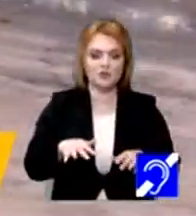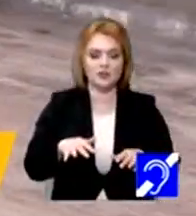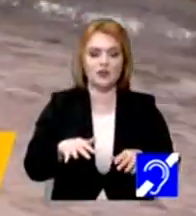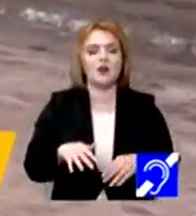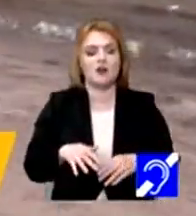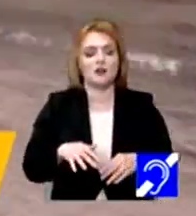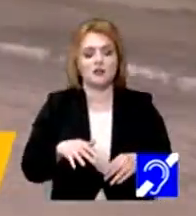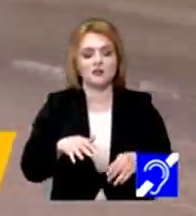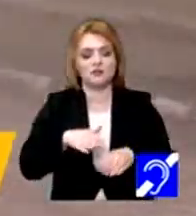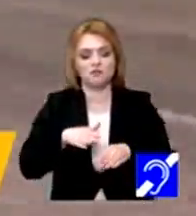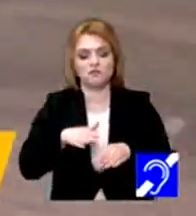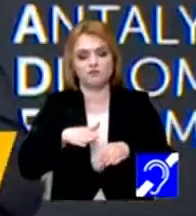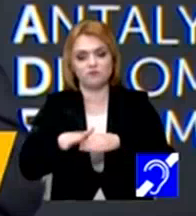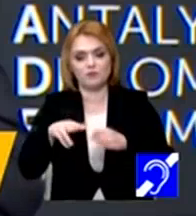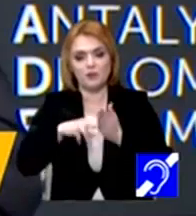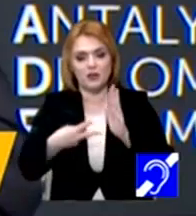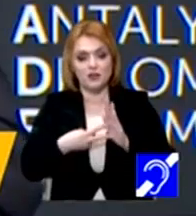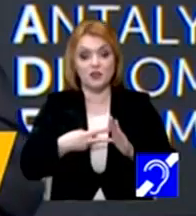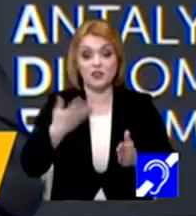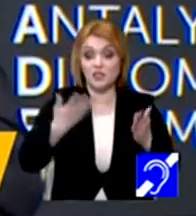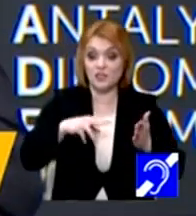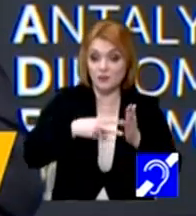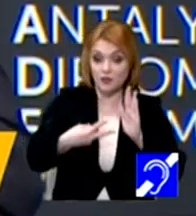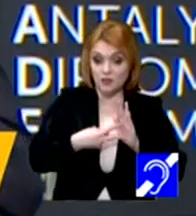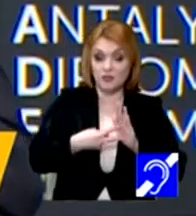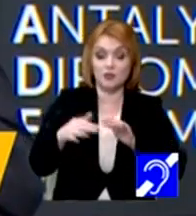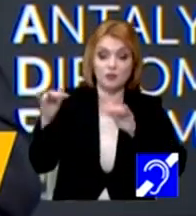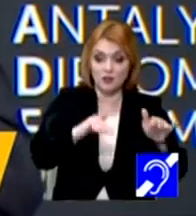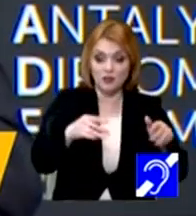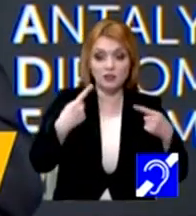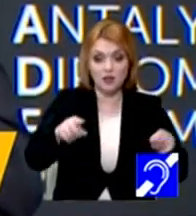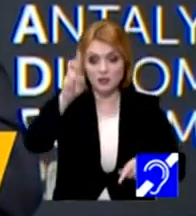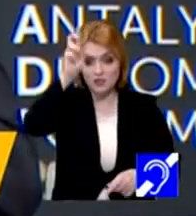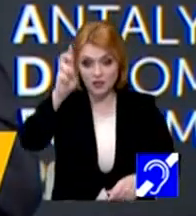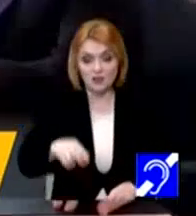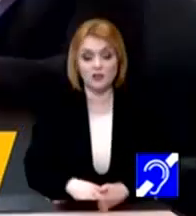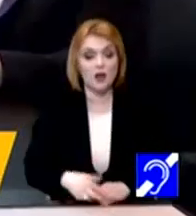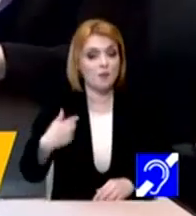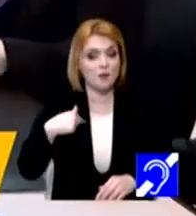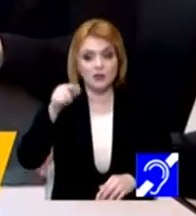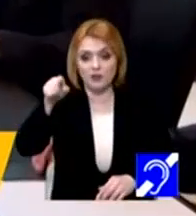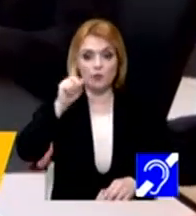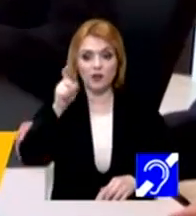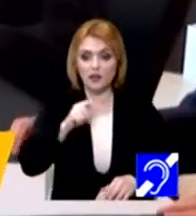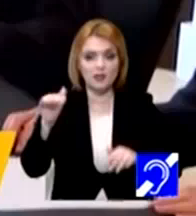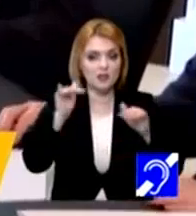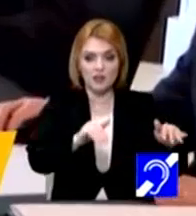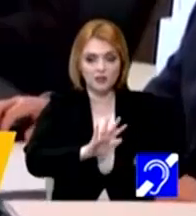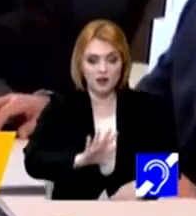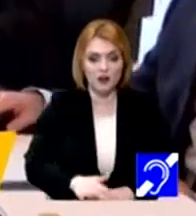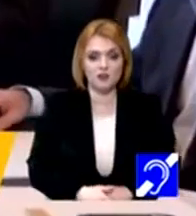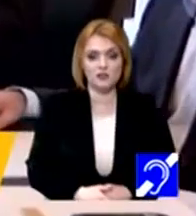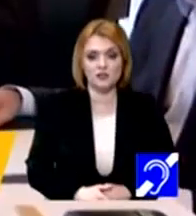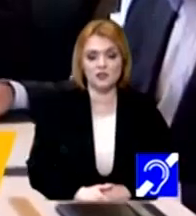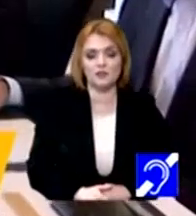ли мы нападать на другие страны? На другие страны мы нападать не планируем. Мы на Украину не нападали. Dimitro Kuleba s-a arătat dezamăgit